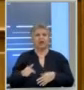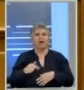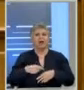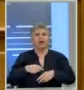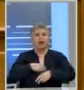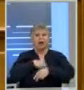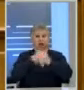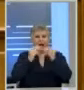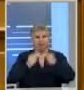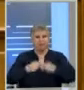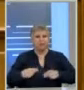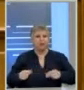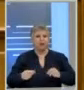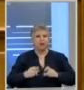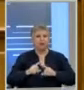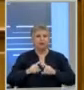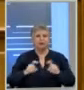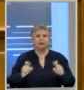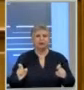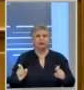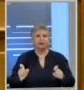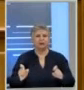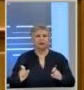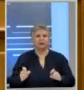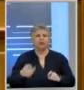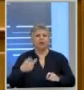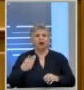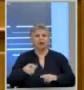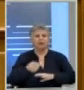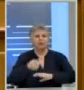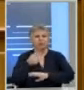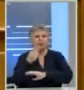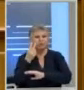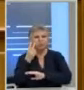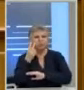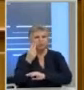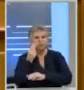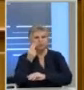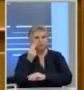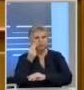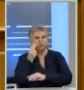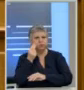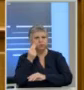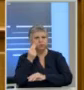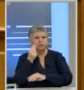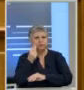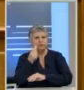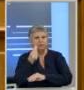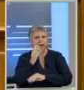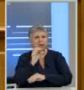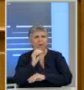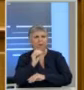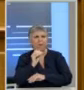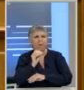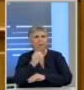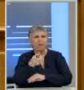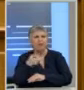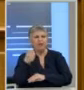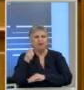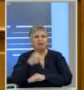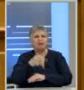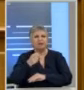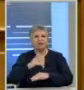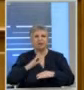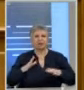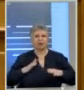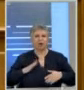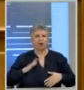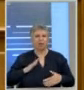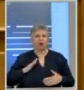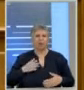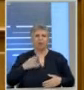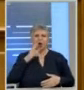έχει σχεδόν μηδενική τηλεθέαση στην ενημέρωση, διότι φυσικά ο κόσμος έχει